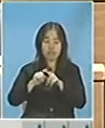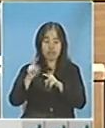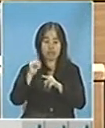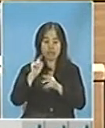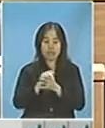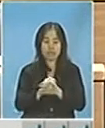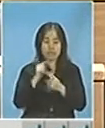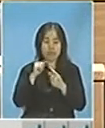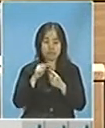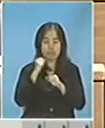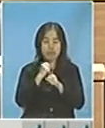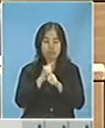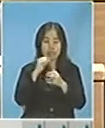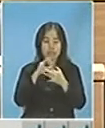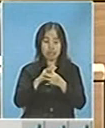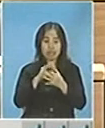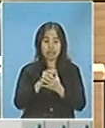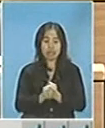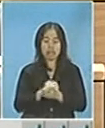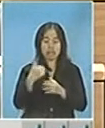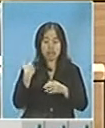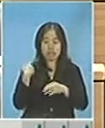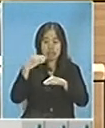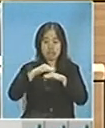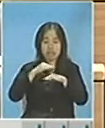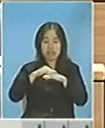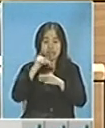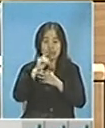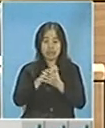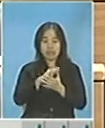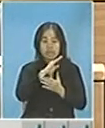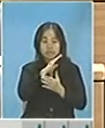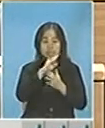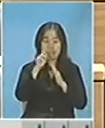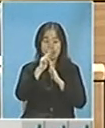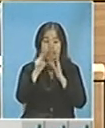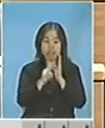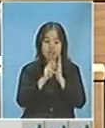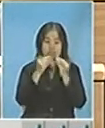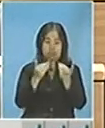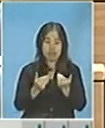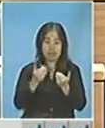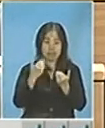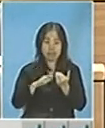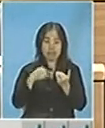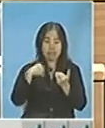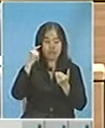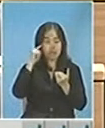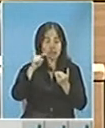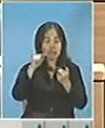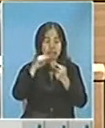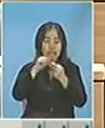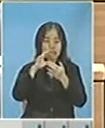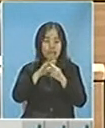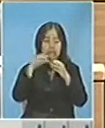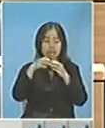นี้ออกไปแต่อย่างไรก็ตามนะครับก็ต้องขอติ่งว่าถ้ามีกฎหมายฉบับนี้แล้วเนี่ยอย่างไรก็ตามก็ต้องคำนึงถึงทั้งการทำงานในหน่วยง